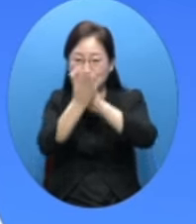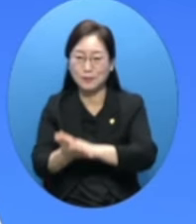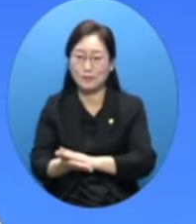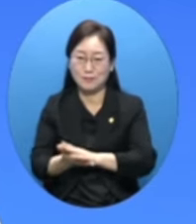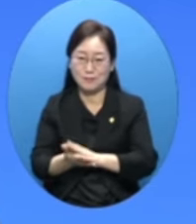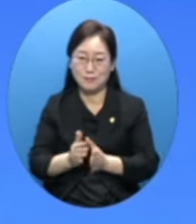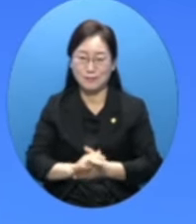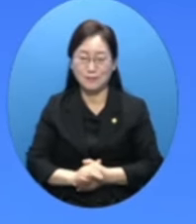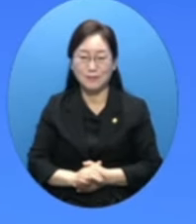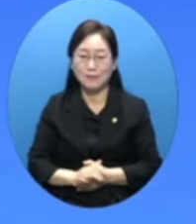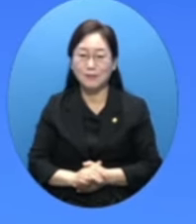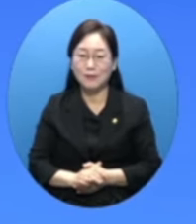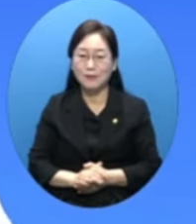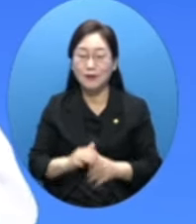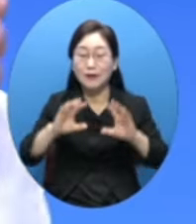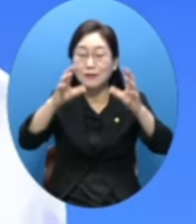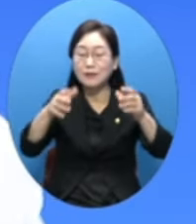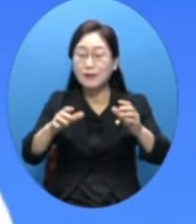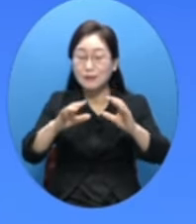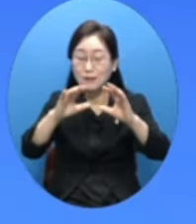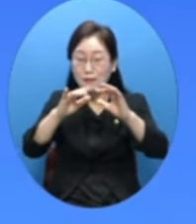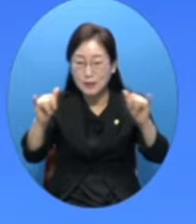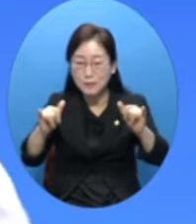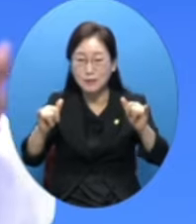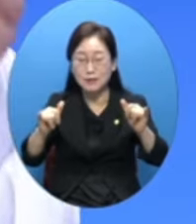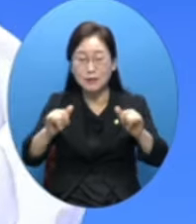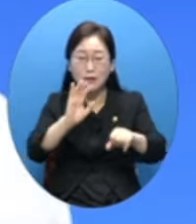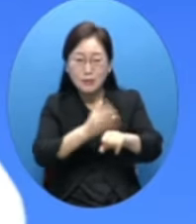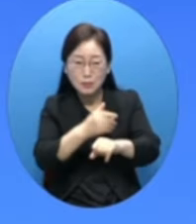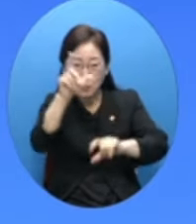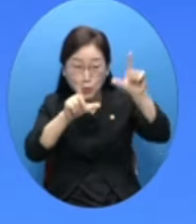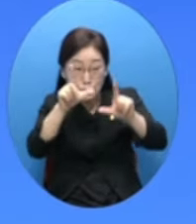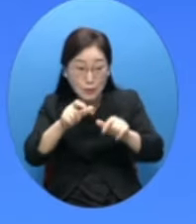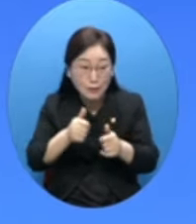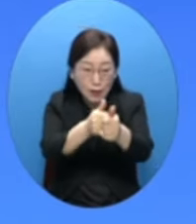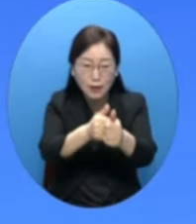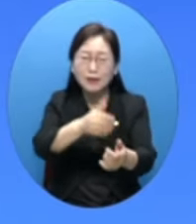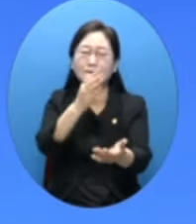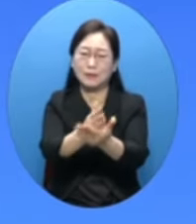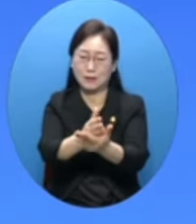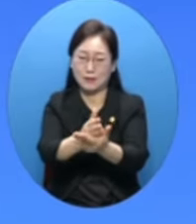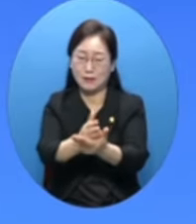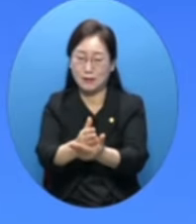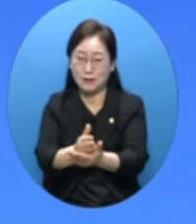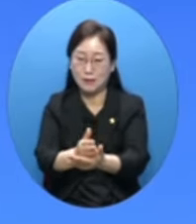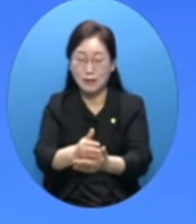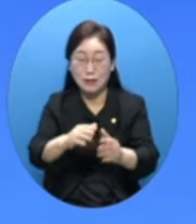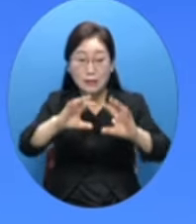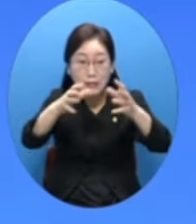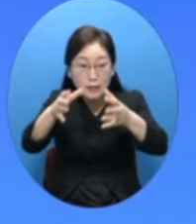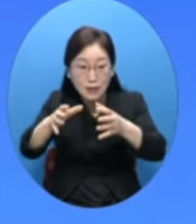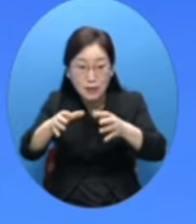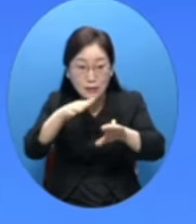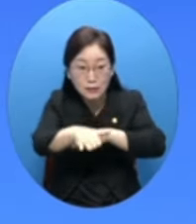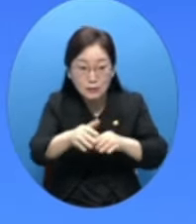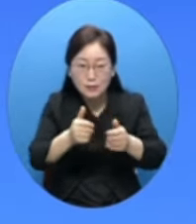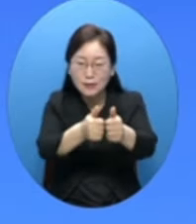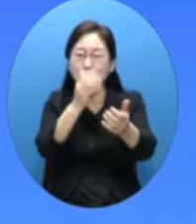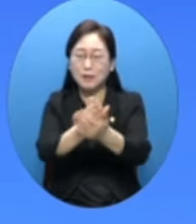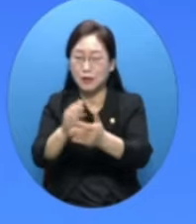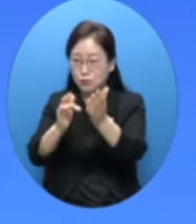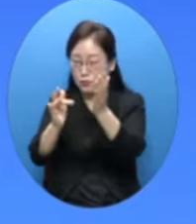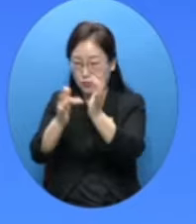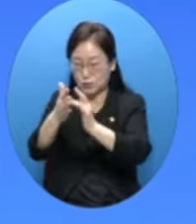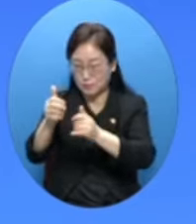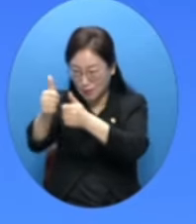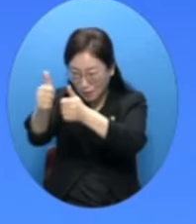것입니다. 이 세상 사람들이 하는 그러한 잘못된 모습을 따라가지 말고 세상의 부귀영을 따라가지 말고 주님을 따라가면